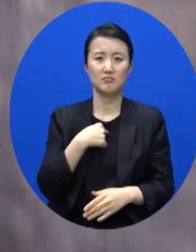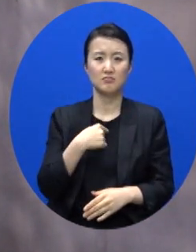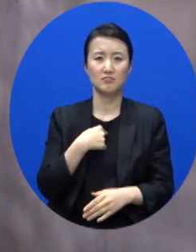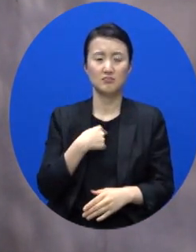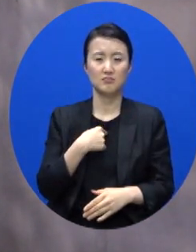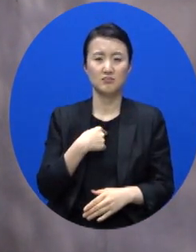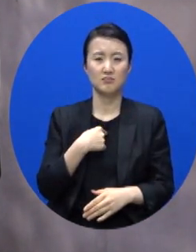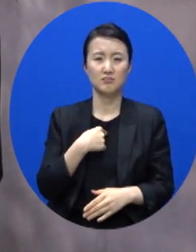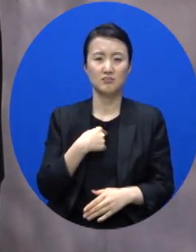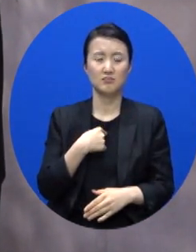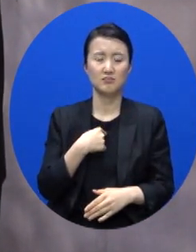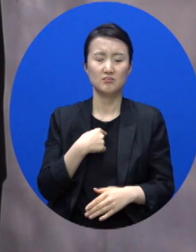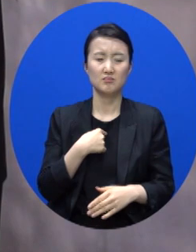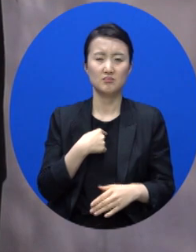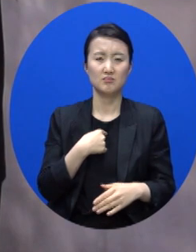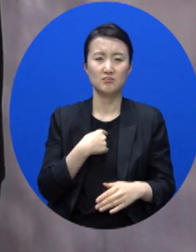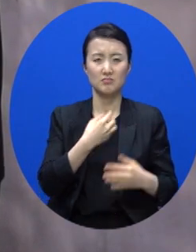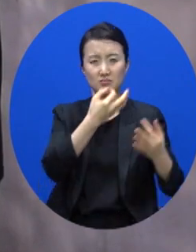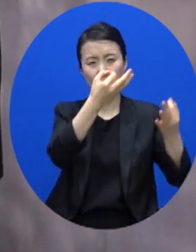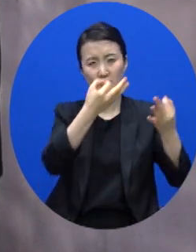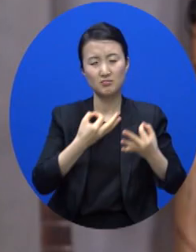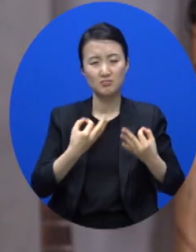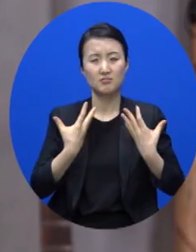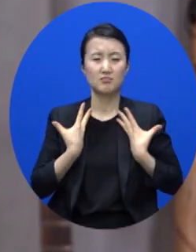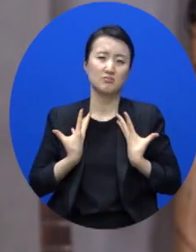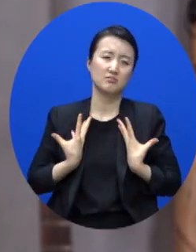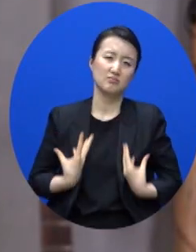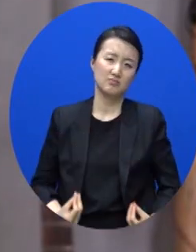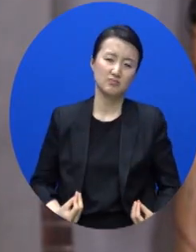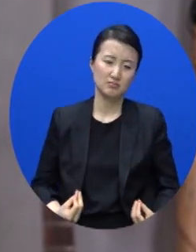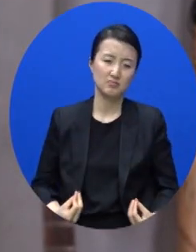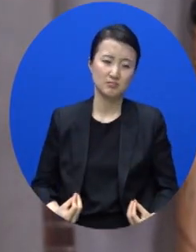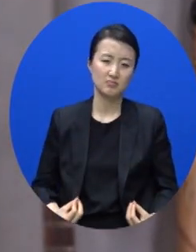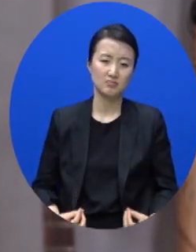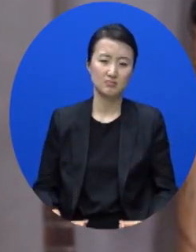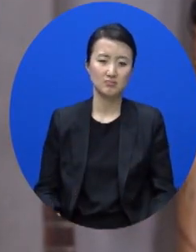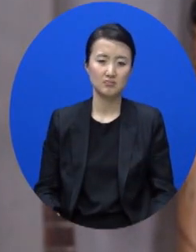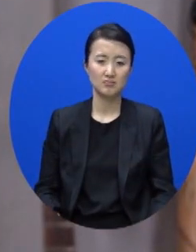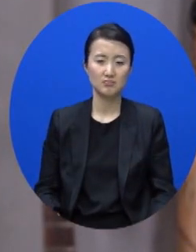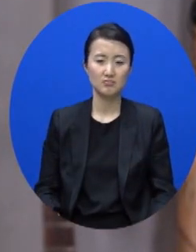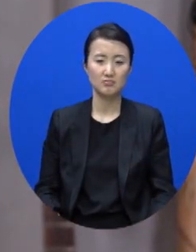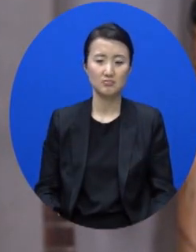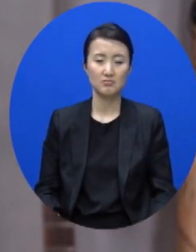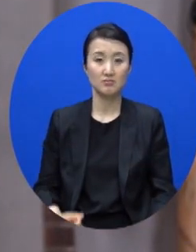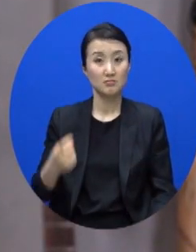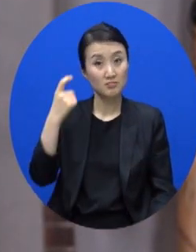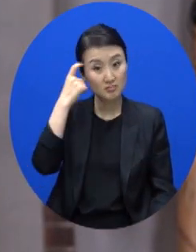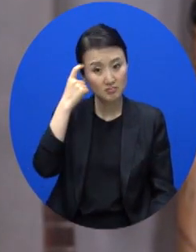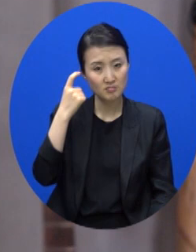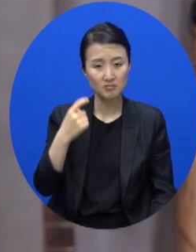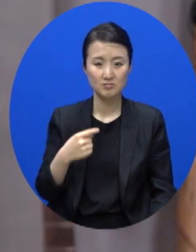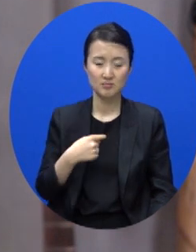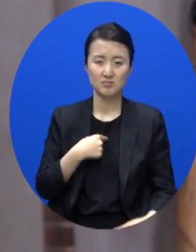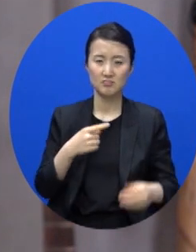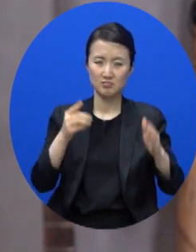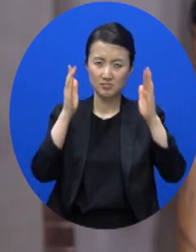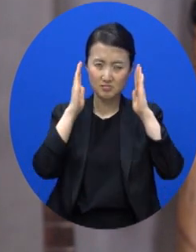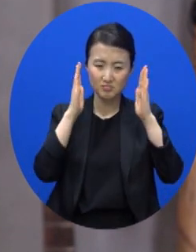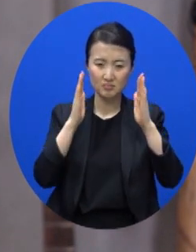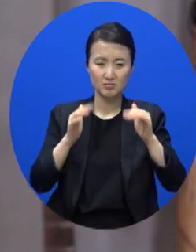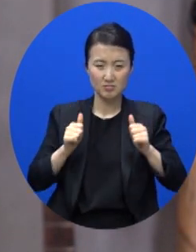한학자로서의 기대를 많이 했습니다. 왜냐? 제가 좀 공부를 열심히 하고 좀 공부를